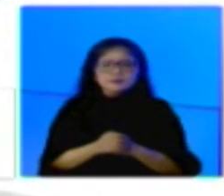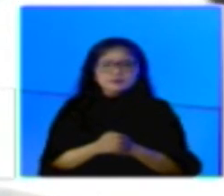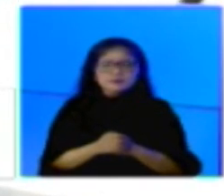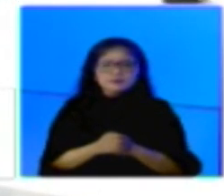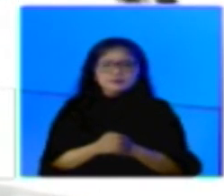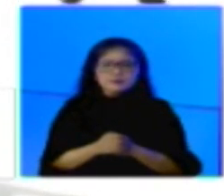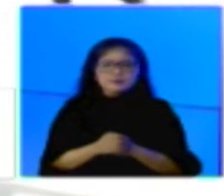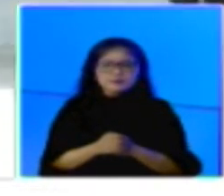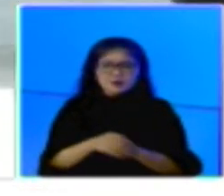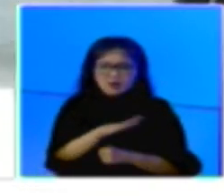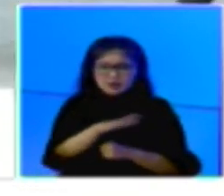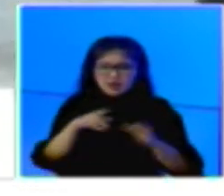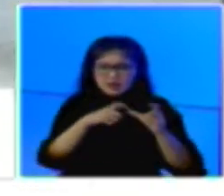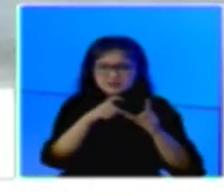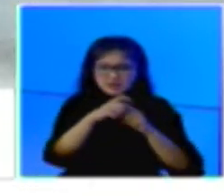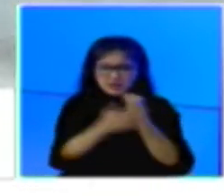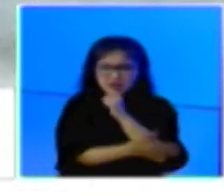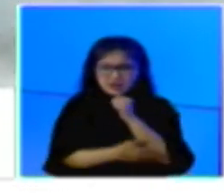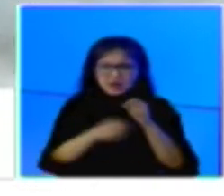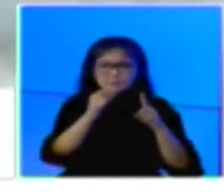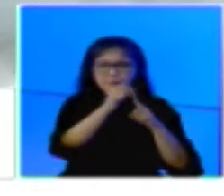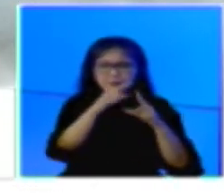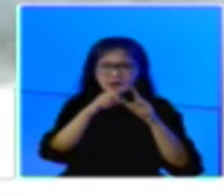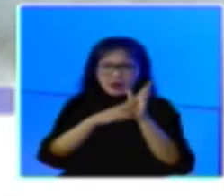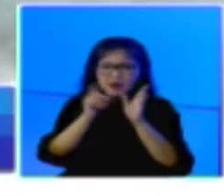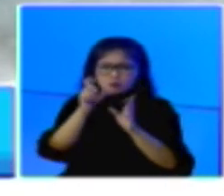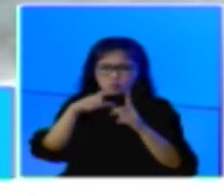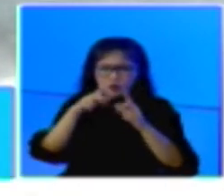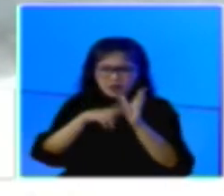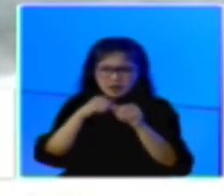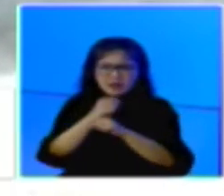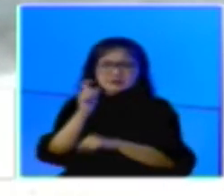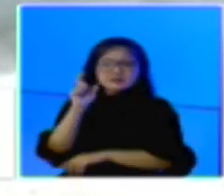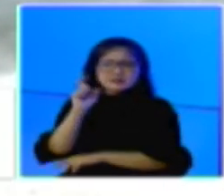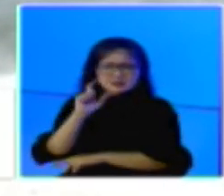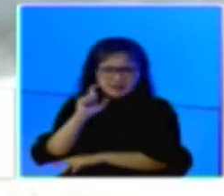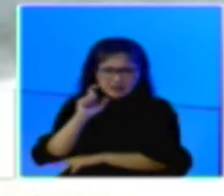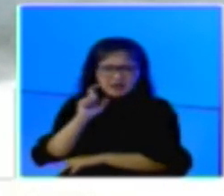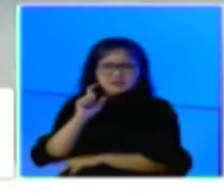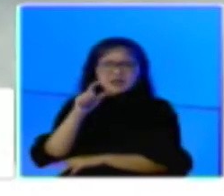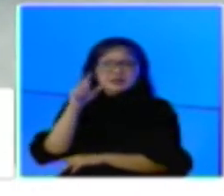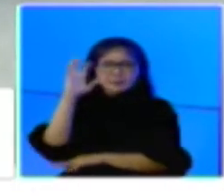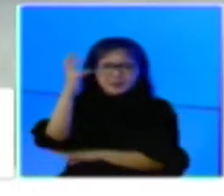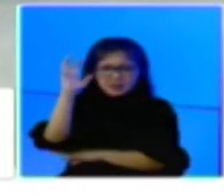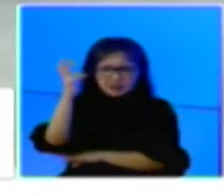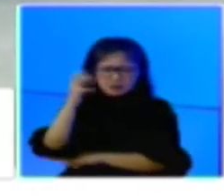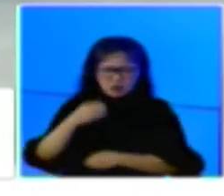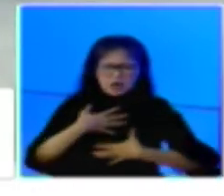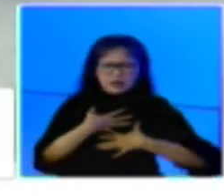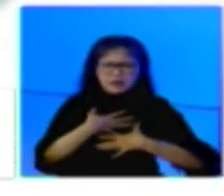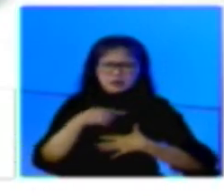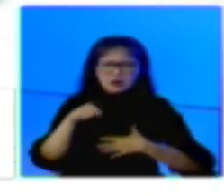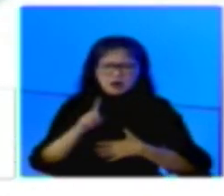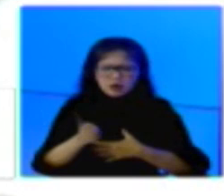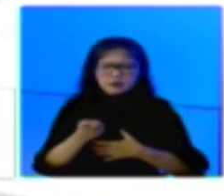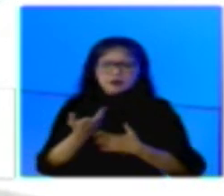Siswa sekolah dasar negeri di Pamulang, Tangerang Selatan dikejutkan dengan ancaman teror yang disebar ke murid sekolah. Suasana sekolah yang biasa ceria mendadak